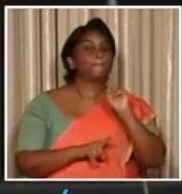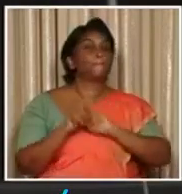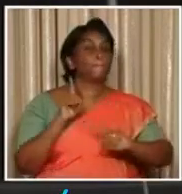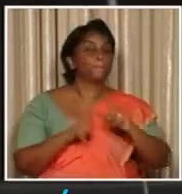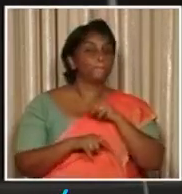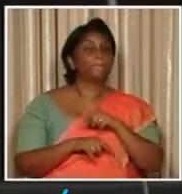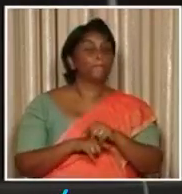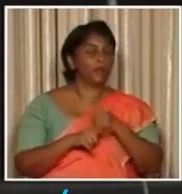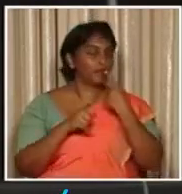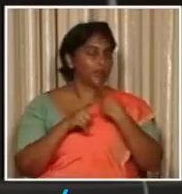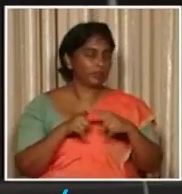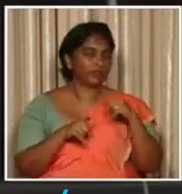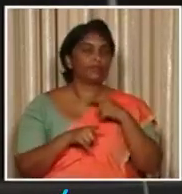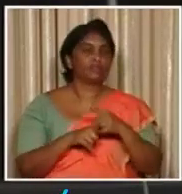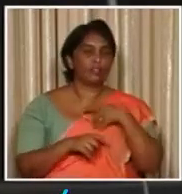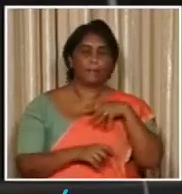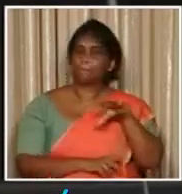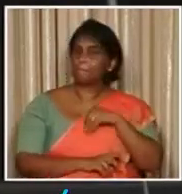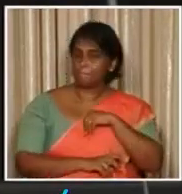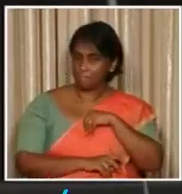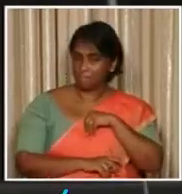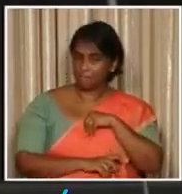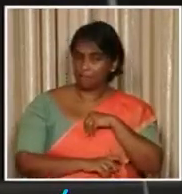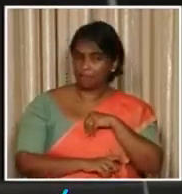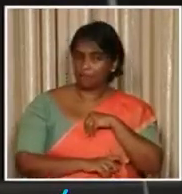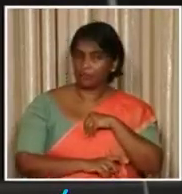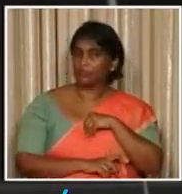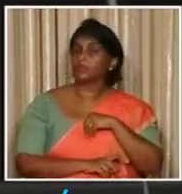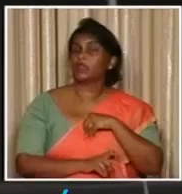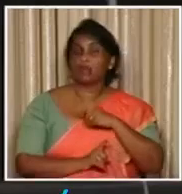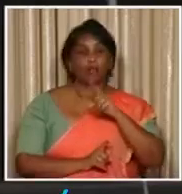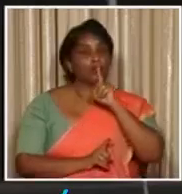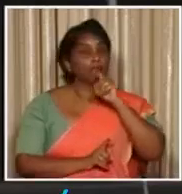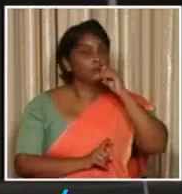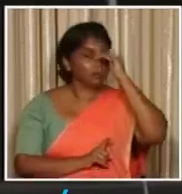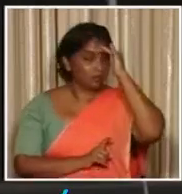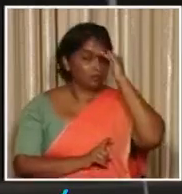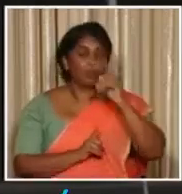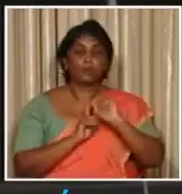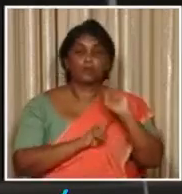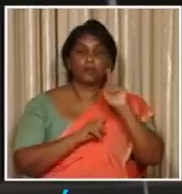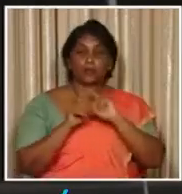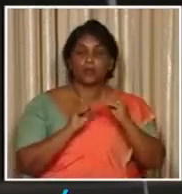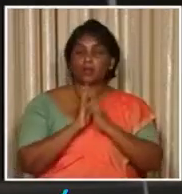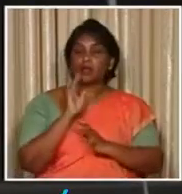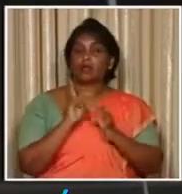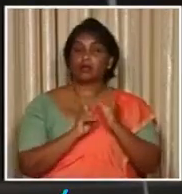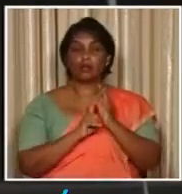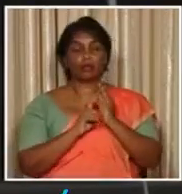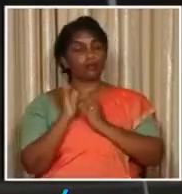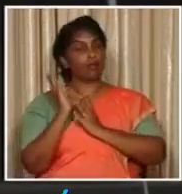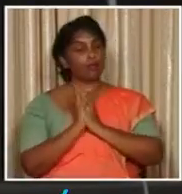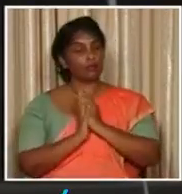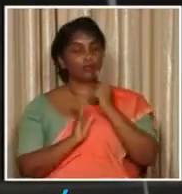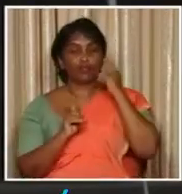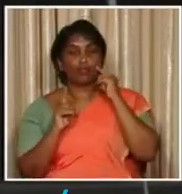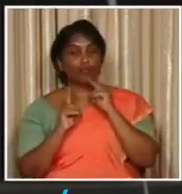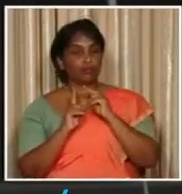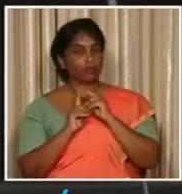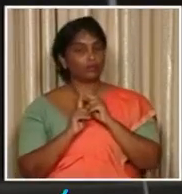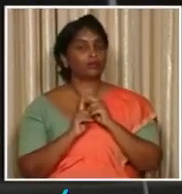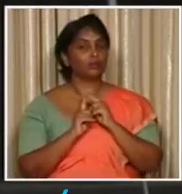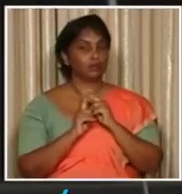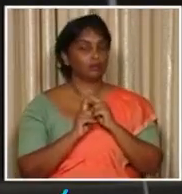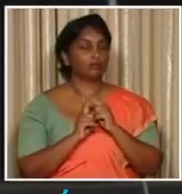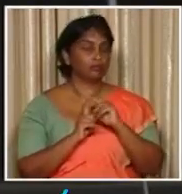දේවල් විතරයි අපි පිළිගන්නේ කියලා. එතකොට කථානායකවරයා පාර්ලිමේන්තු මන්ත්‍රීවරයෙක්ගේ වරප්‍රසාද කැඩවීමක්